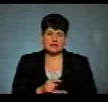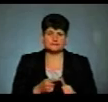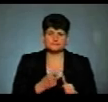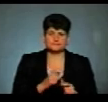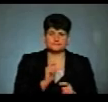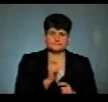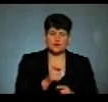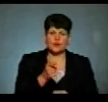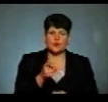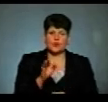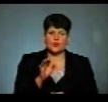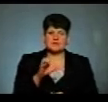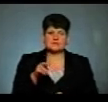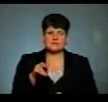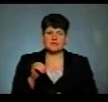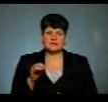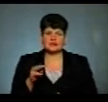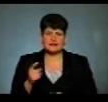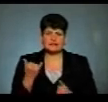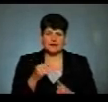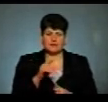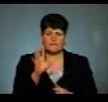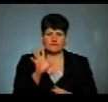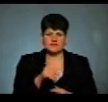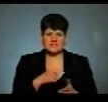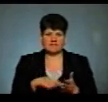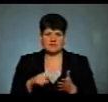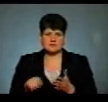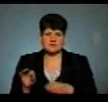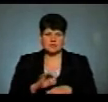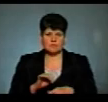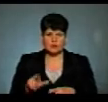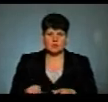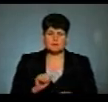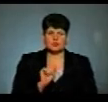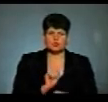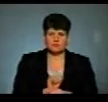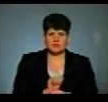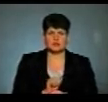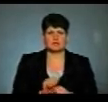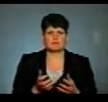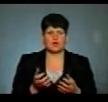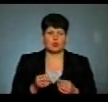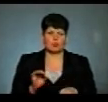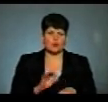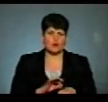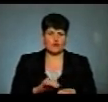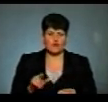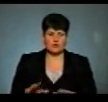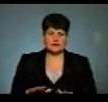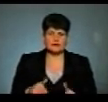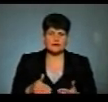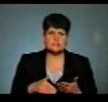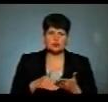там виписані хворі, так, призупинено амбулаторний прийом хворих. Надається